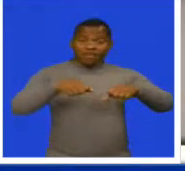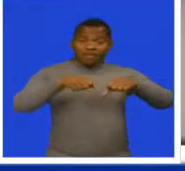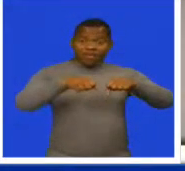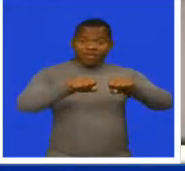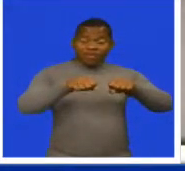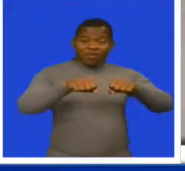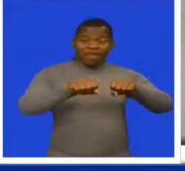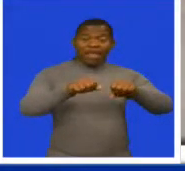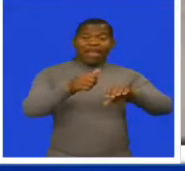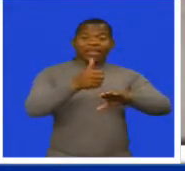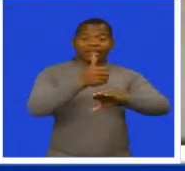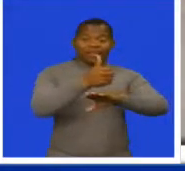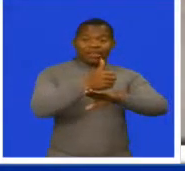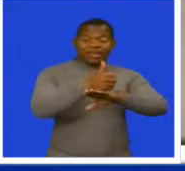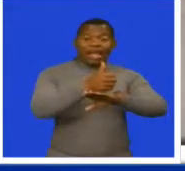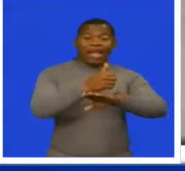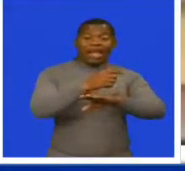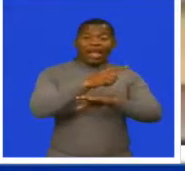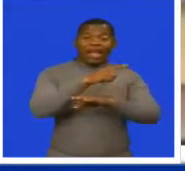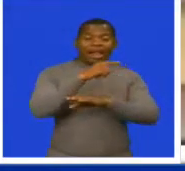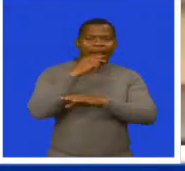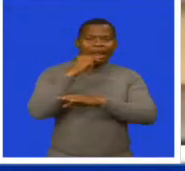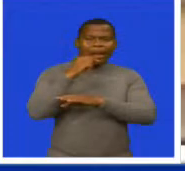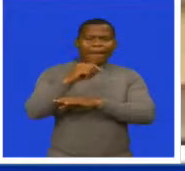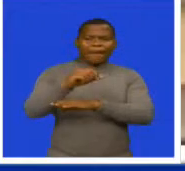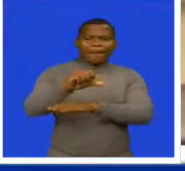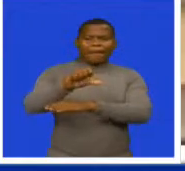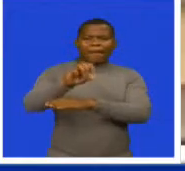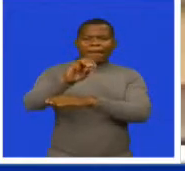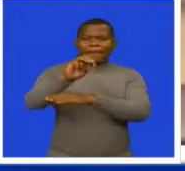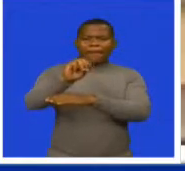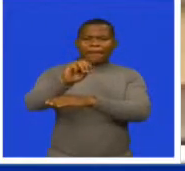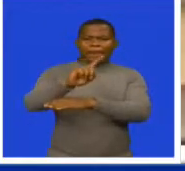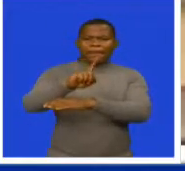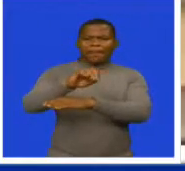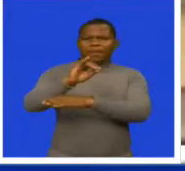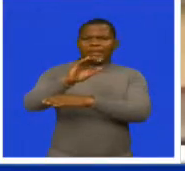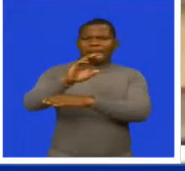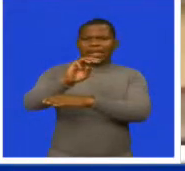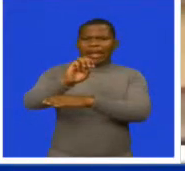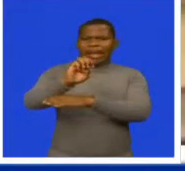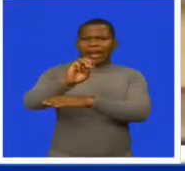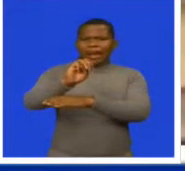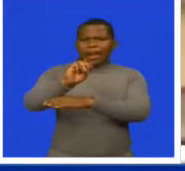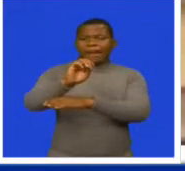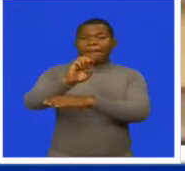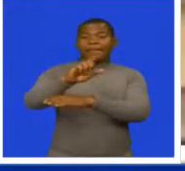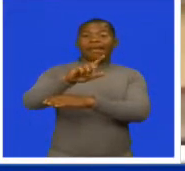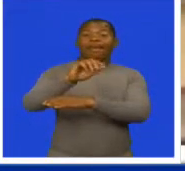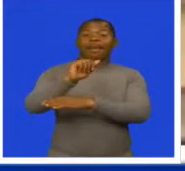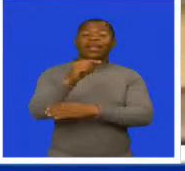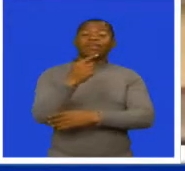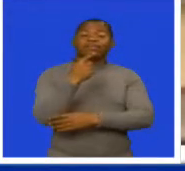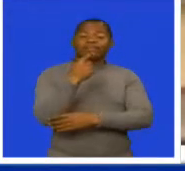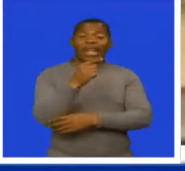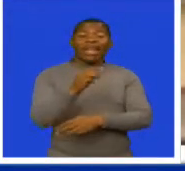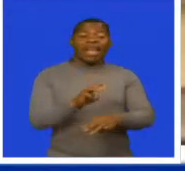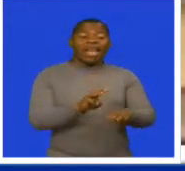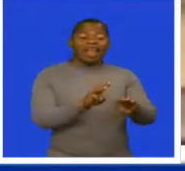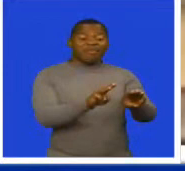siphofane indzawo lengcola kakhulu siphofane seindzawo mhlambe lesevele ilidolobha noma